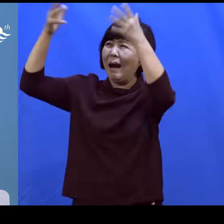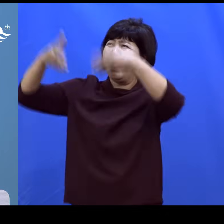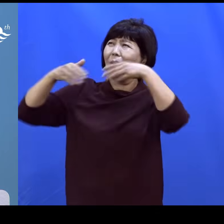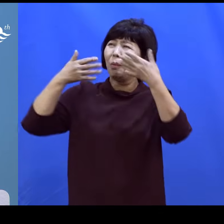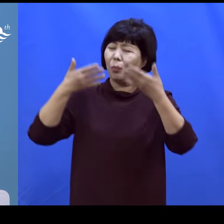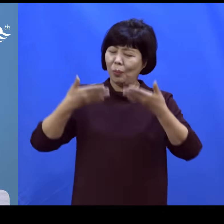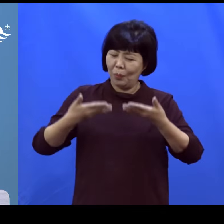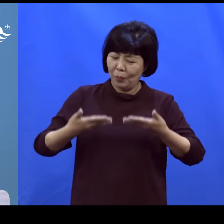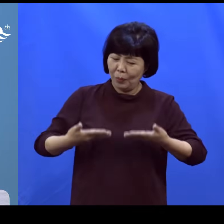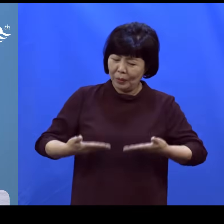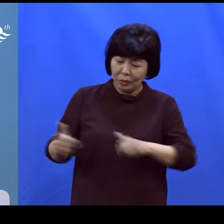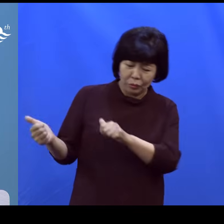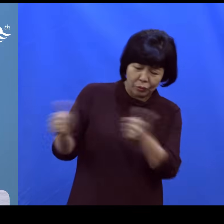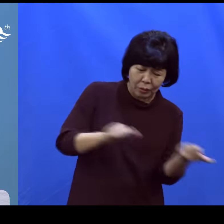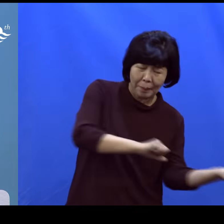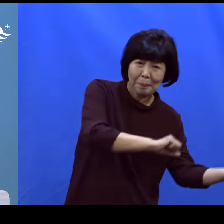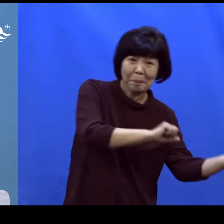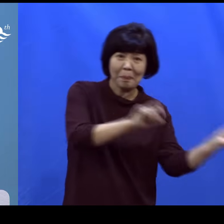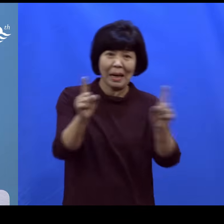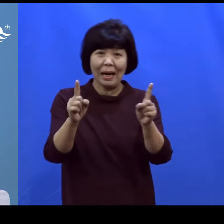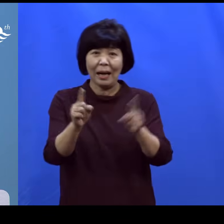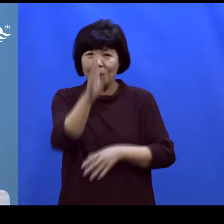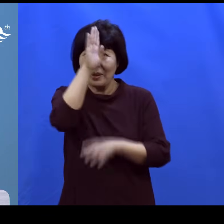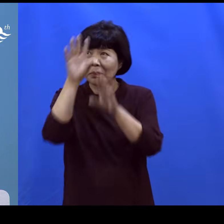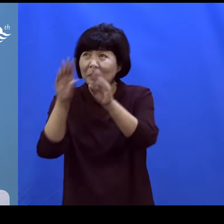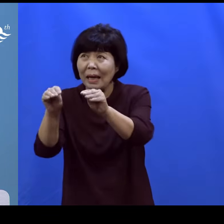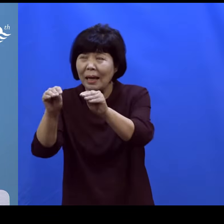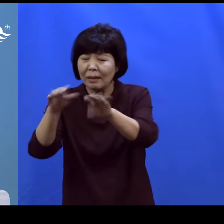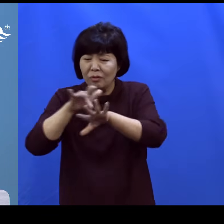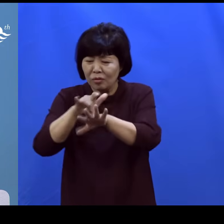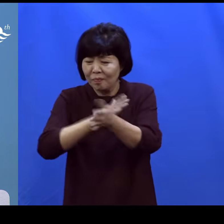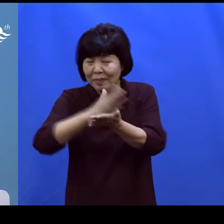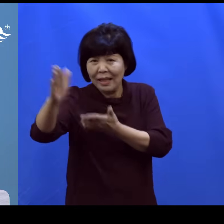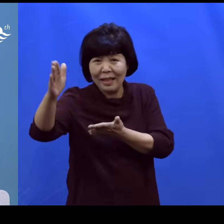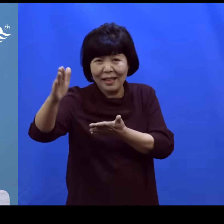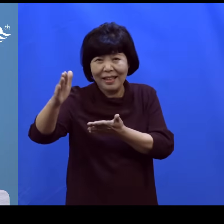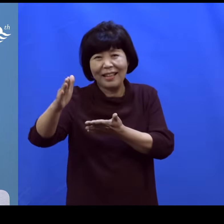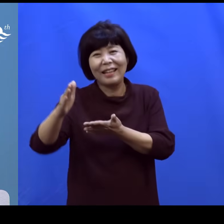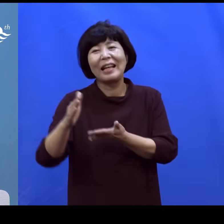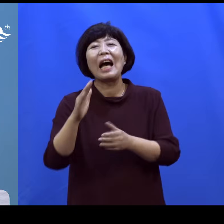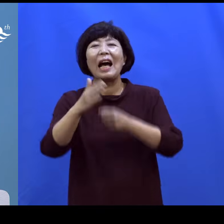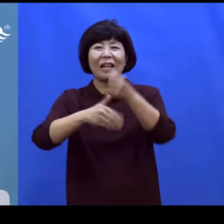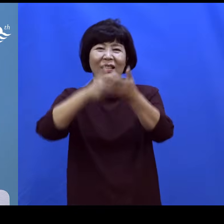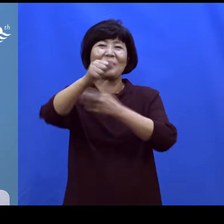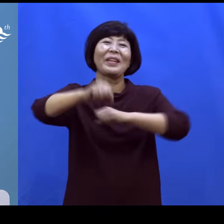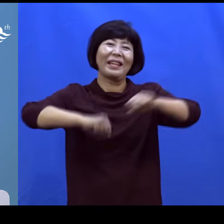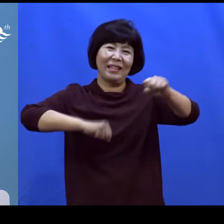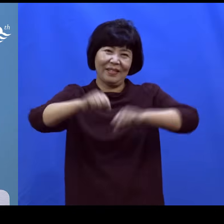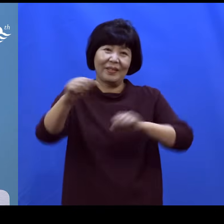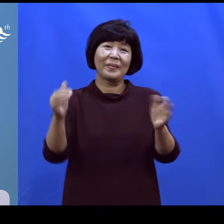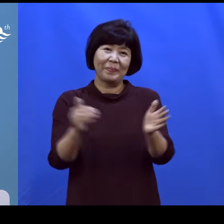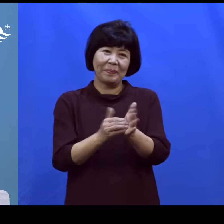자를 살리고, 병든 자를 낫게 하고, 귀신을 쫓아내고. 하나님이 하시는 일.